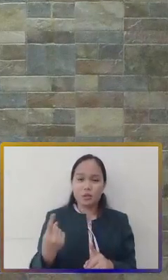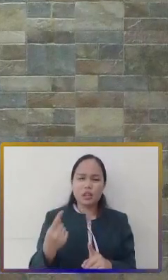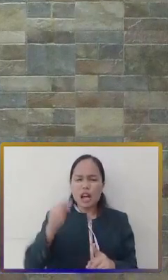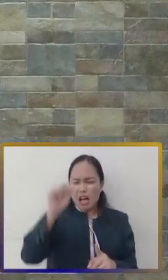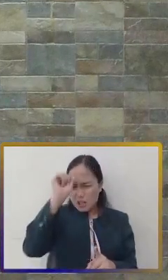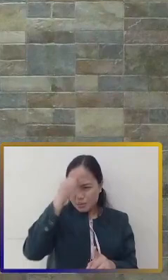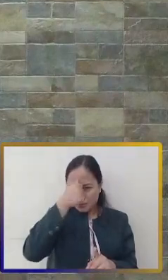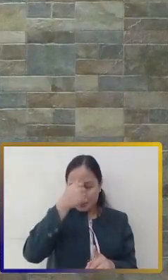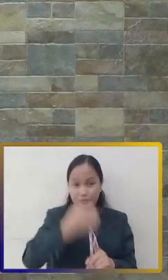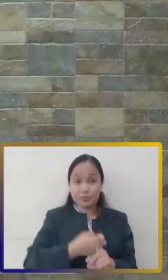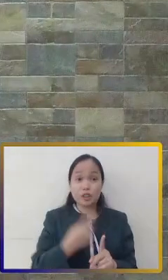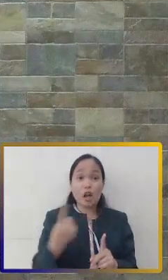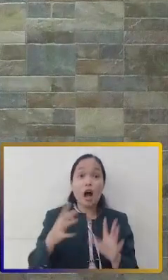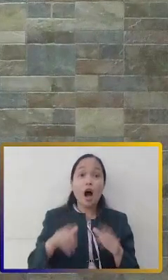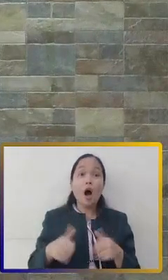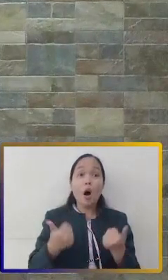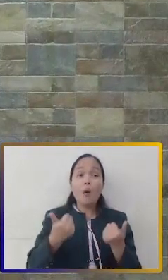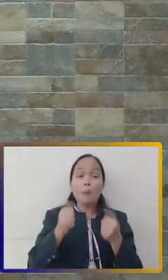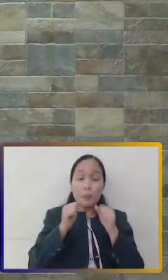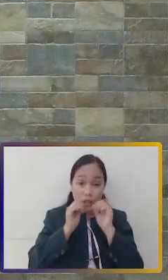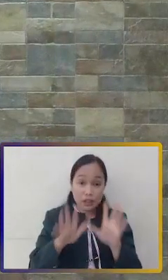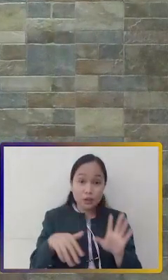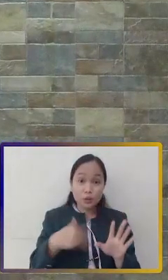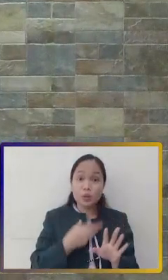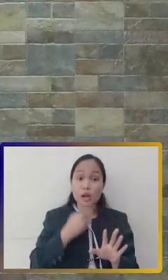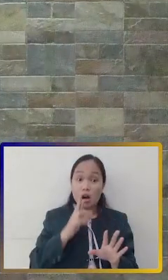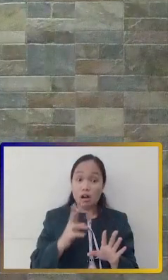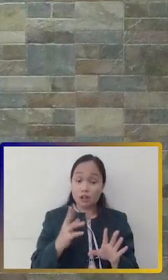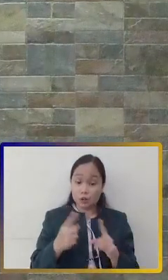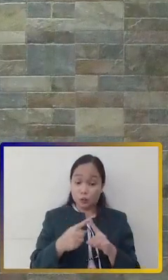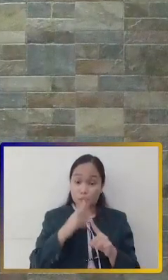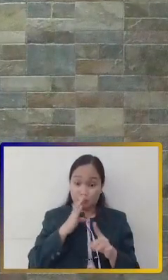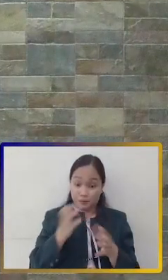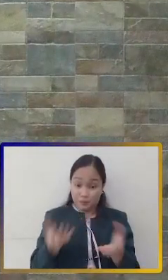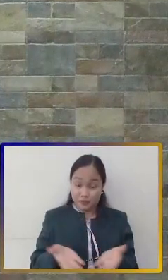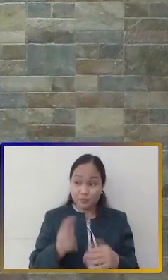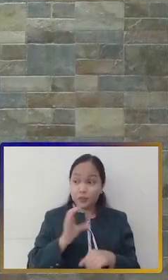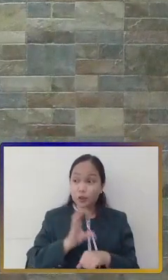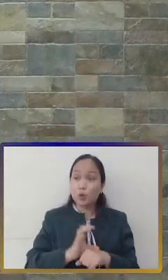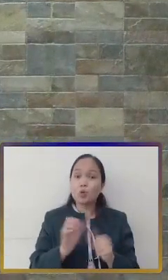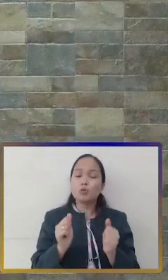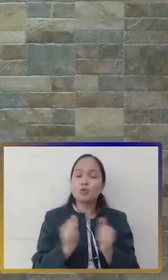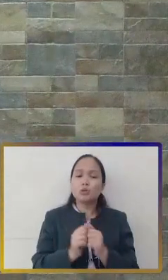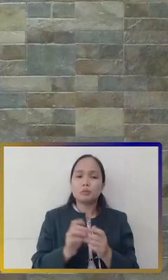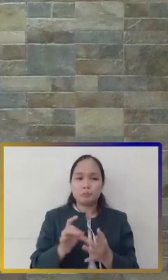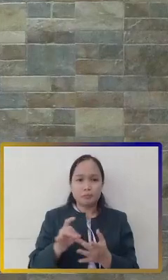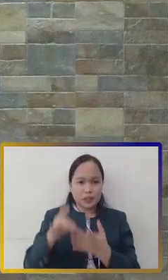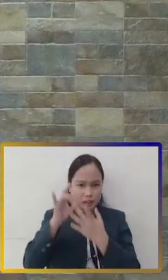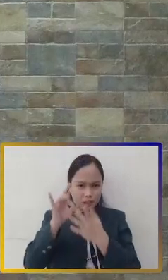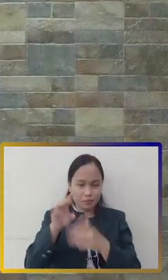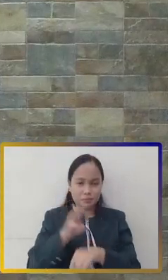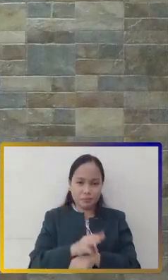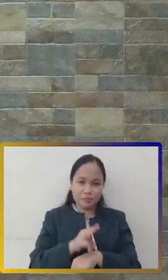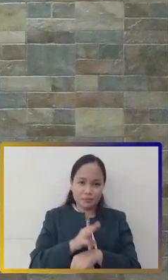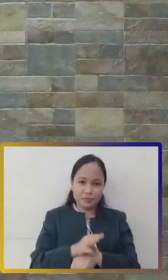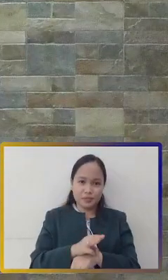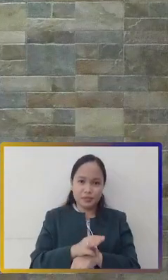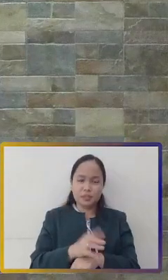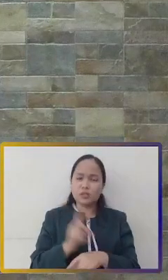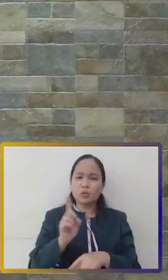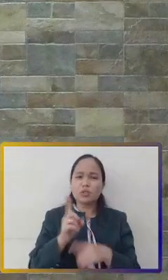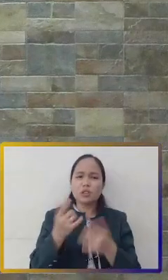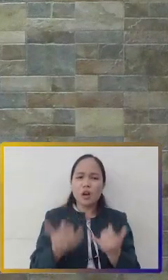atin. How blessed we are to be in a church with an exceptional ministry. The question